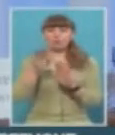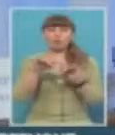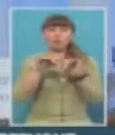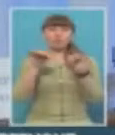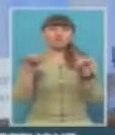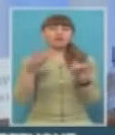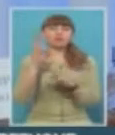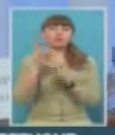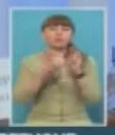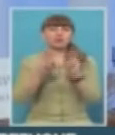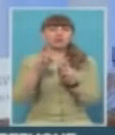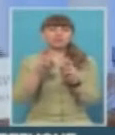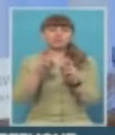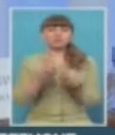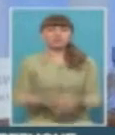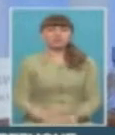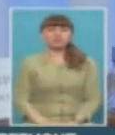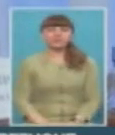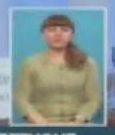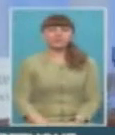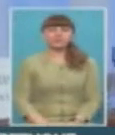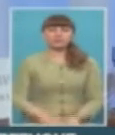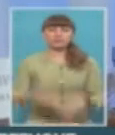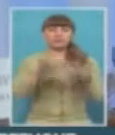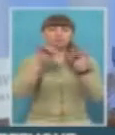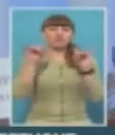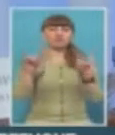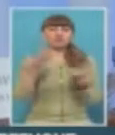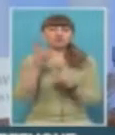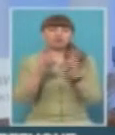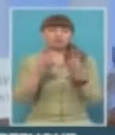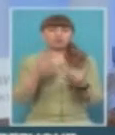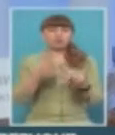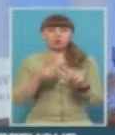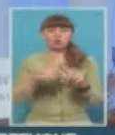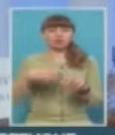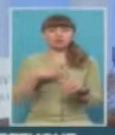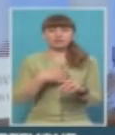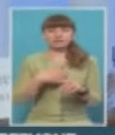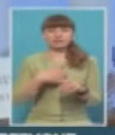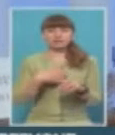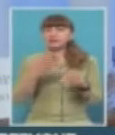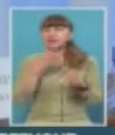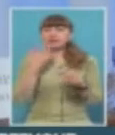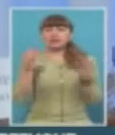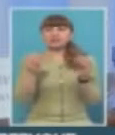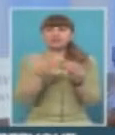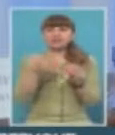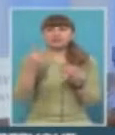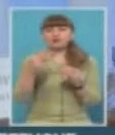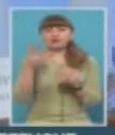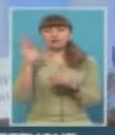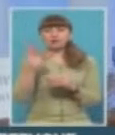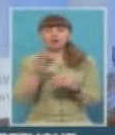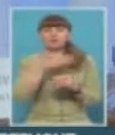увеличению производства, причем увеличению значительному, не на 10, не на 20%, а в разы.